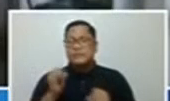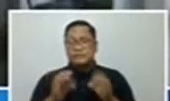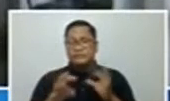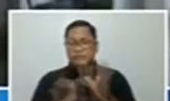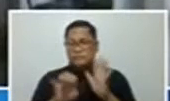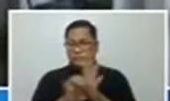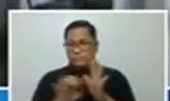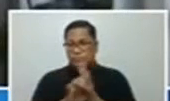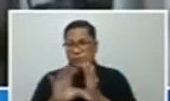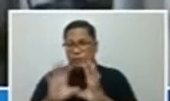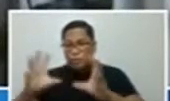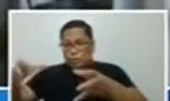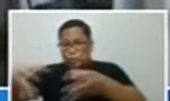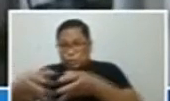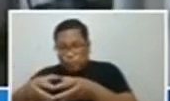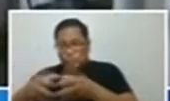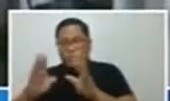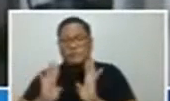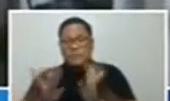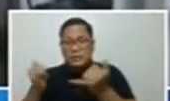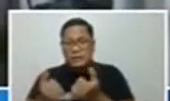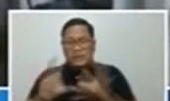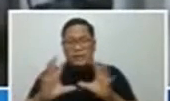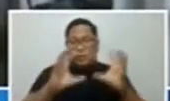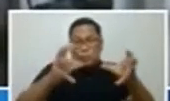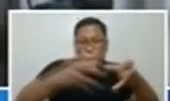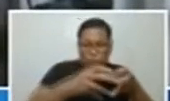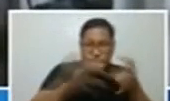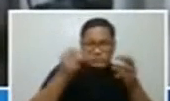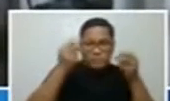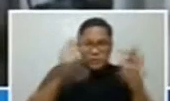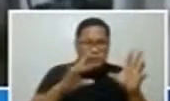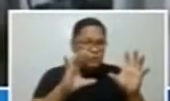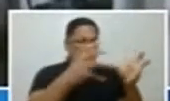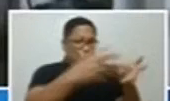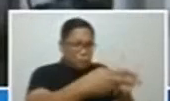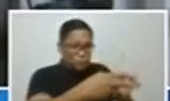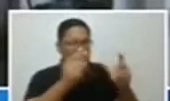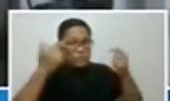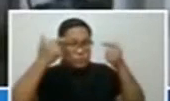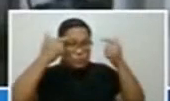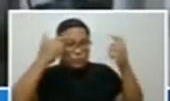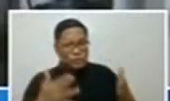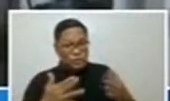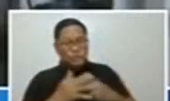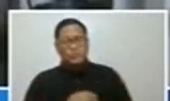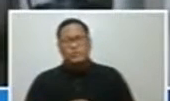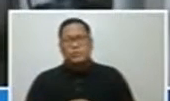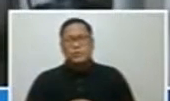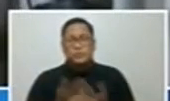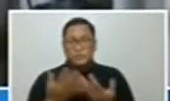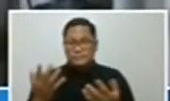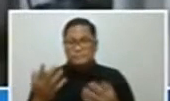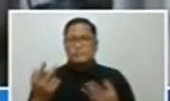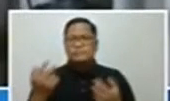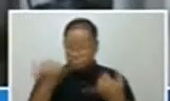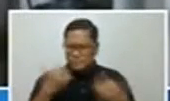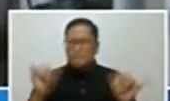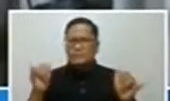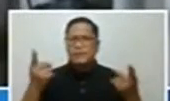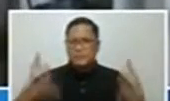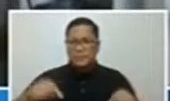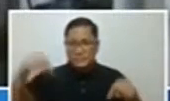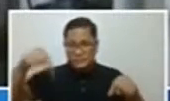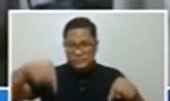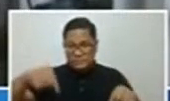mga sessions. No? Hanggang hindi pa siguro nagkakaroon ng bakuna at talagang pwede na tayong pumunta sa tinatawag